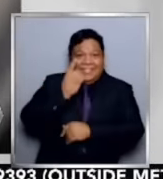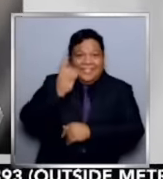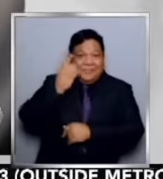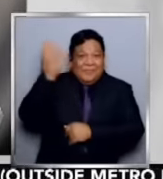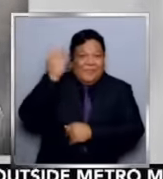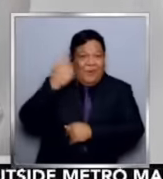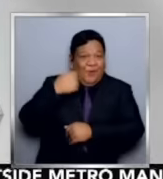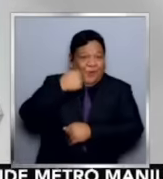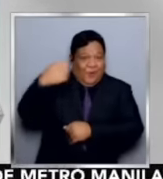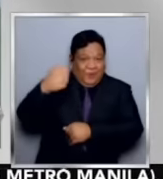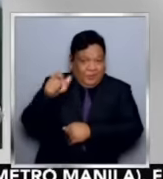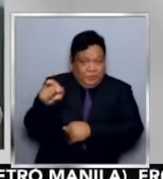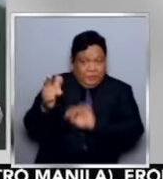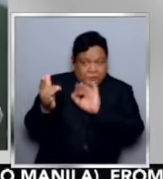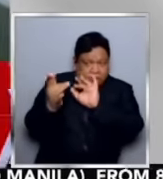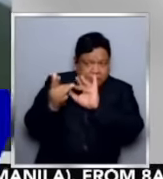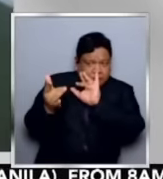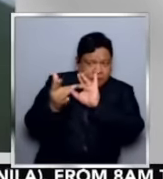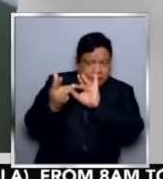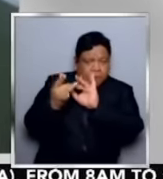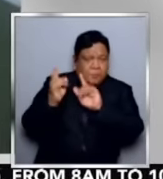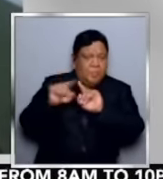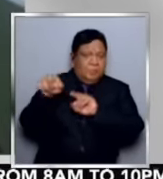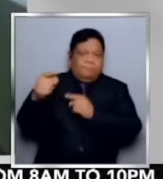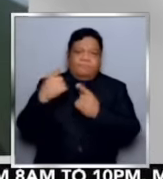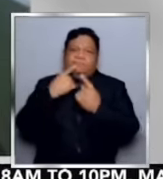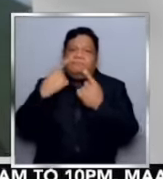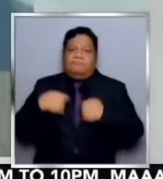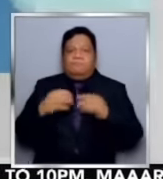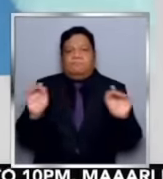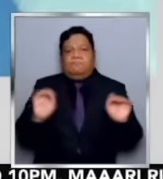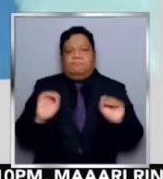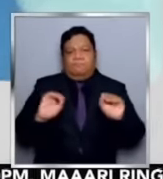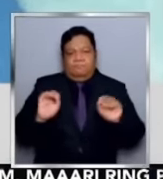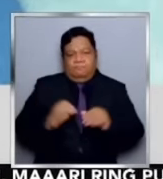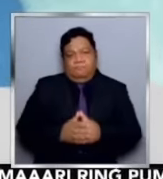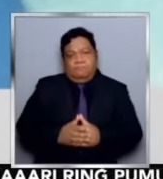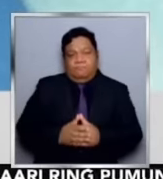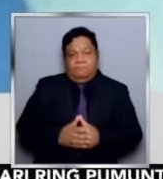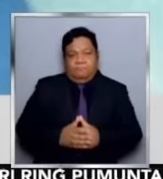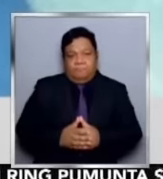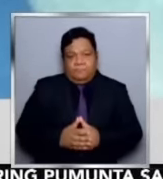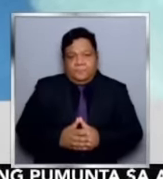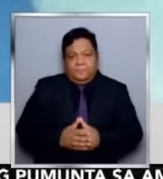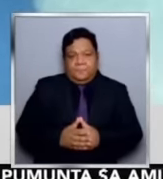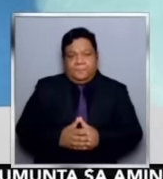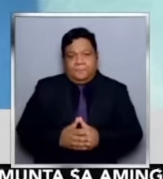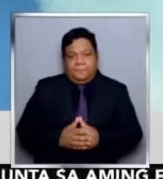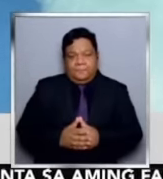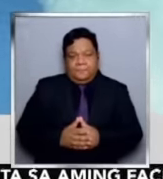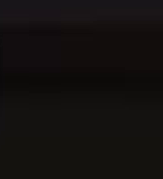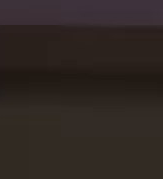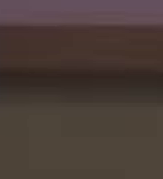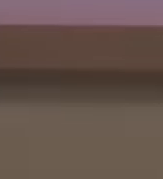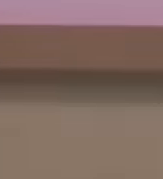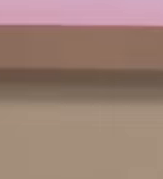pasyente pero hindi pa sila nagbigay ng pahayag sa ngayon. Jamie Santos, Nakatutok, 24